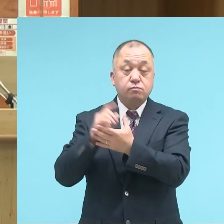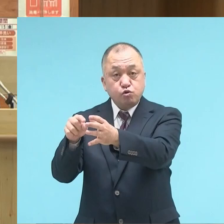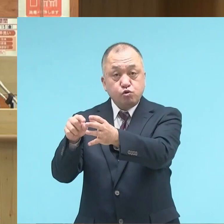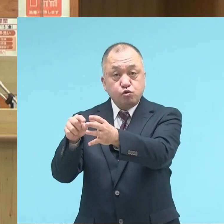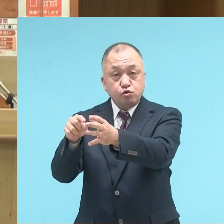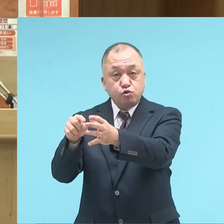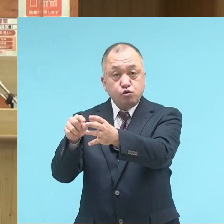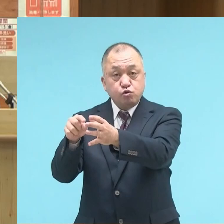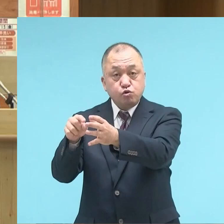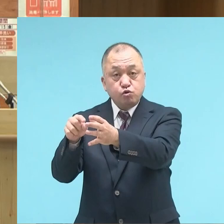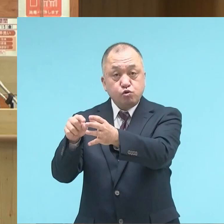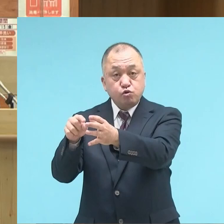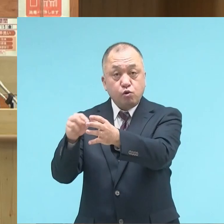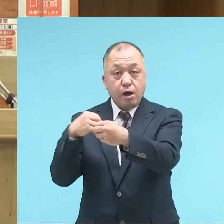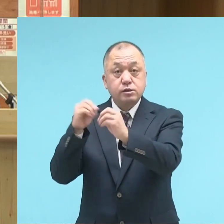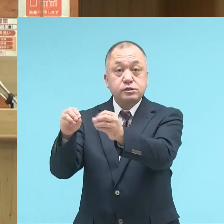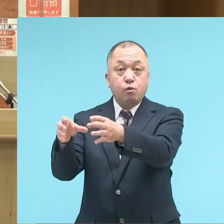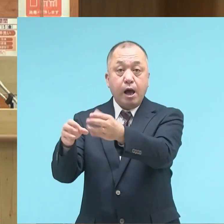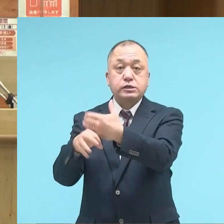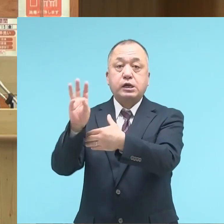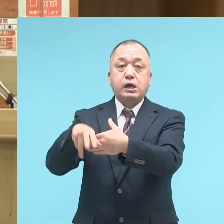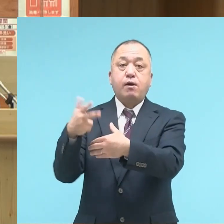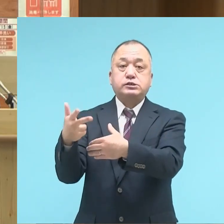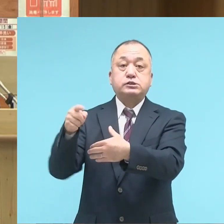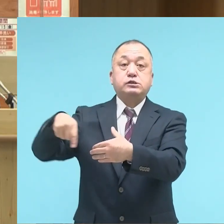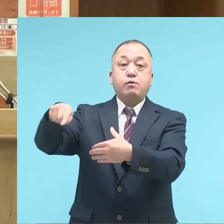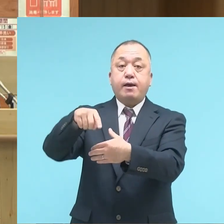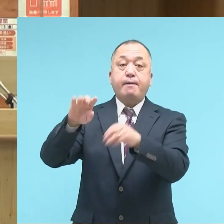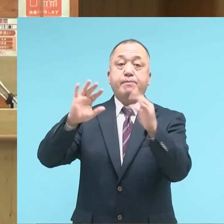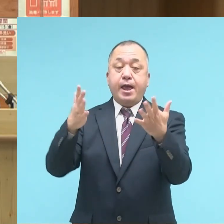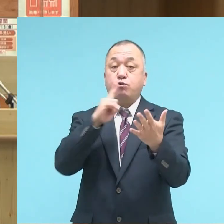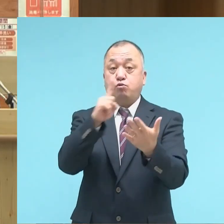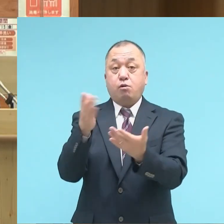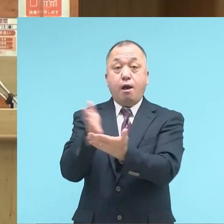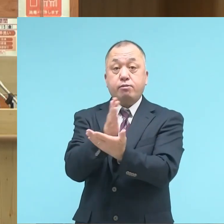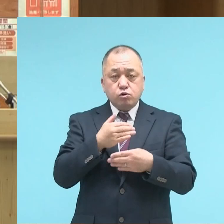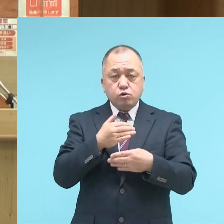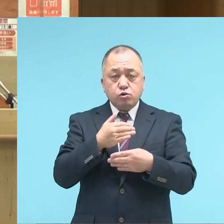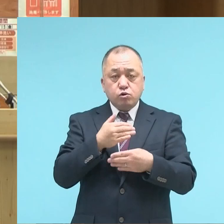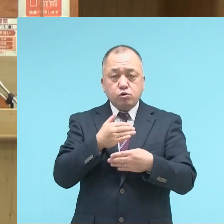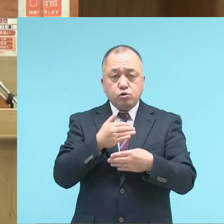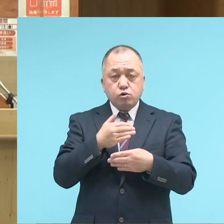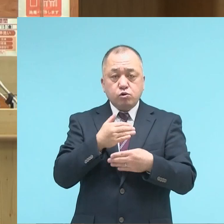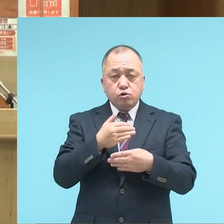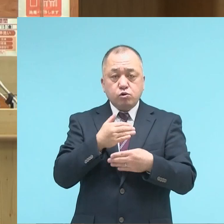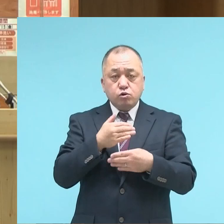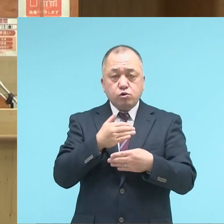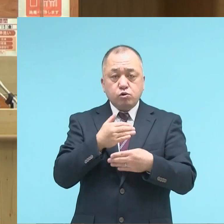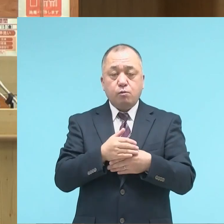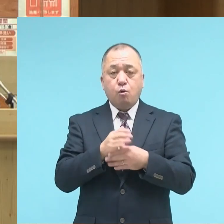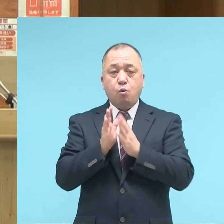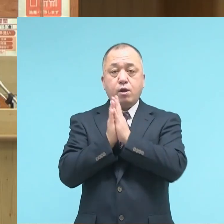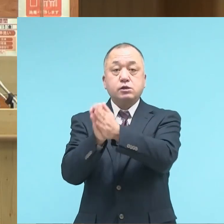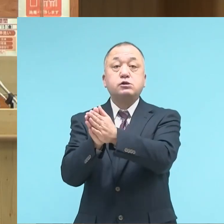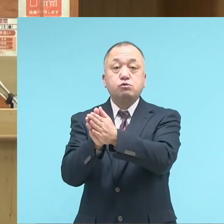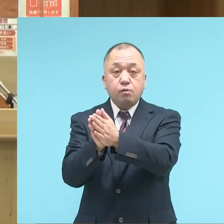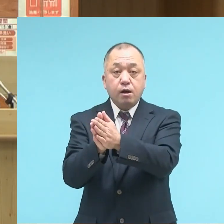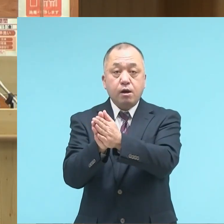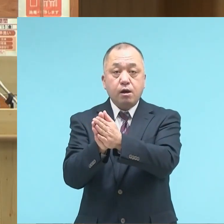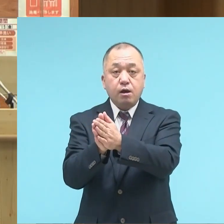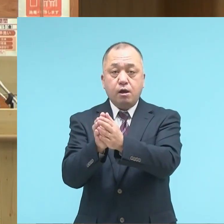その市中感染は、基本的に旭川においてはないという判断の中で、道の方としてお願いしているのは